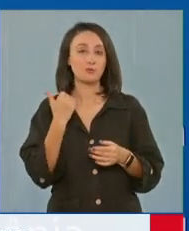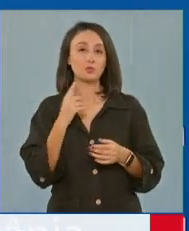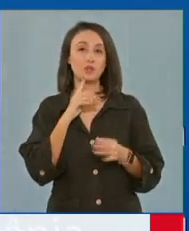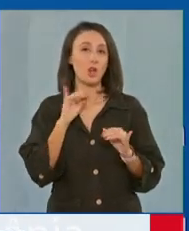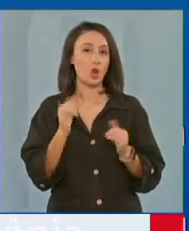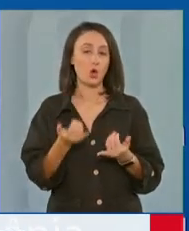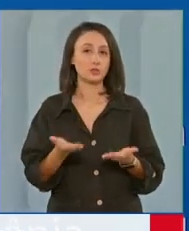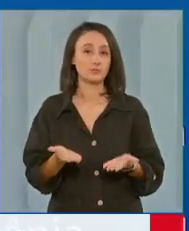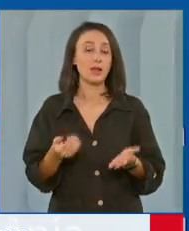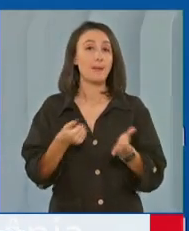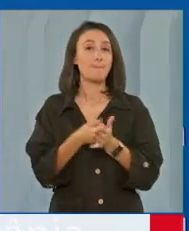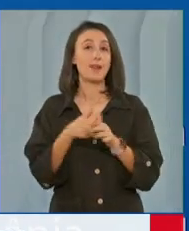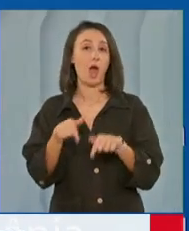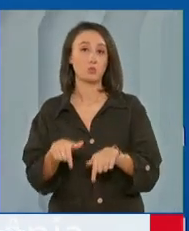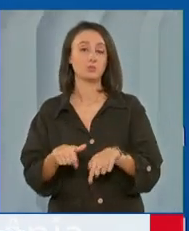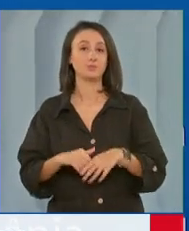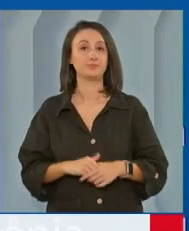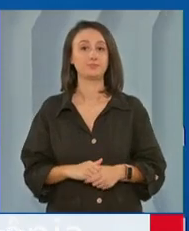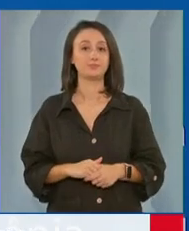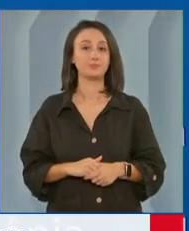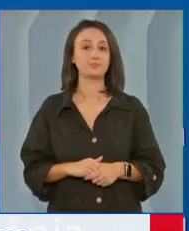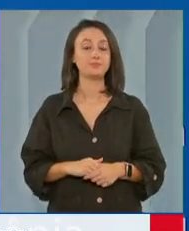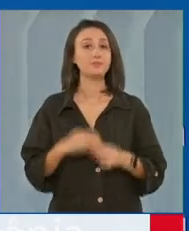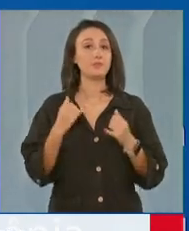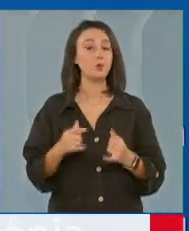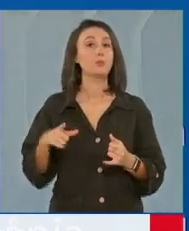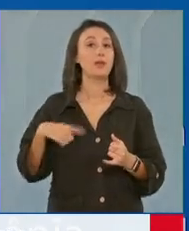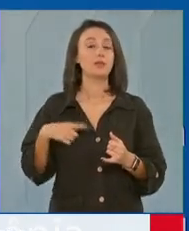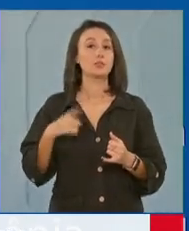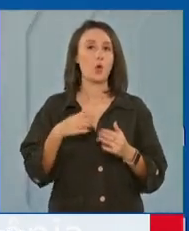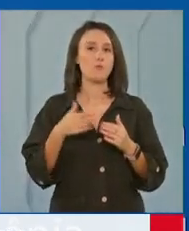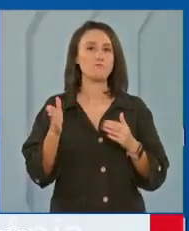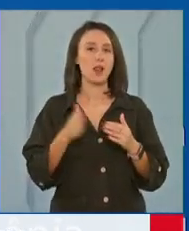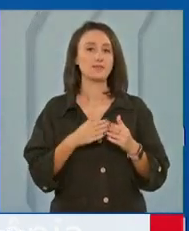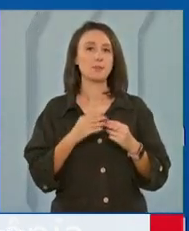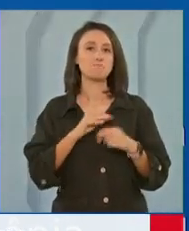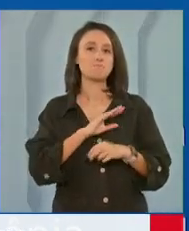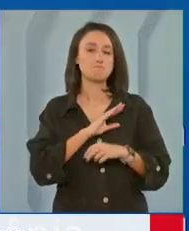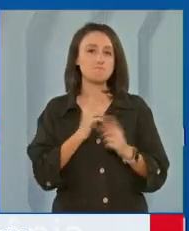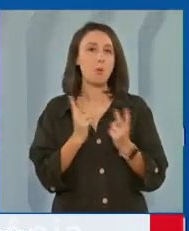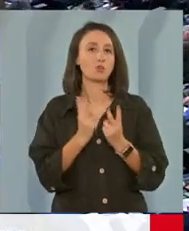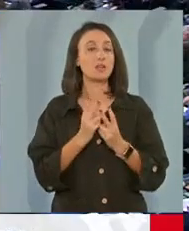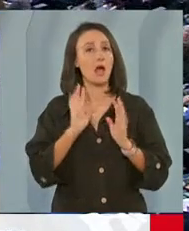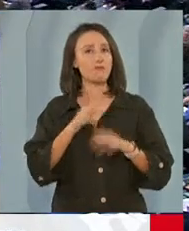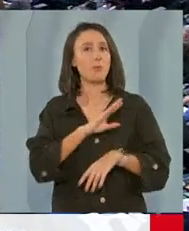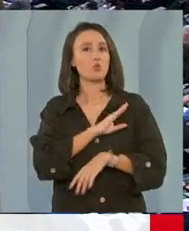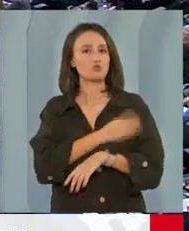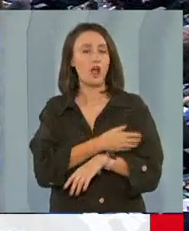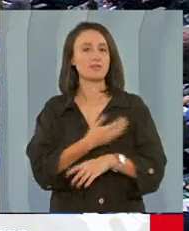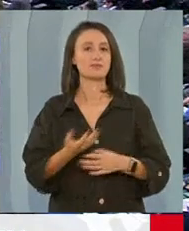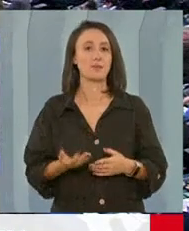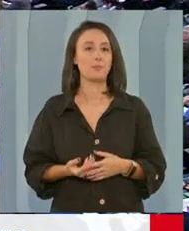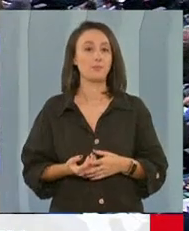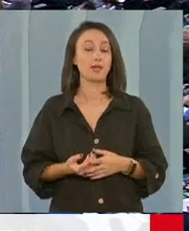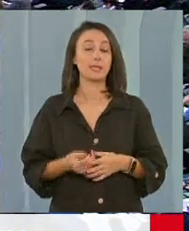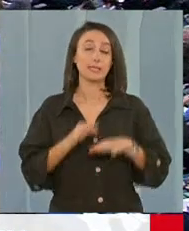loc până în momentul de față. Acum există o fereastră de oportunitate, adică avem o șansă. Liderul de la